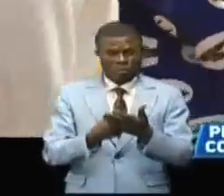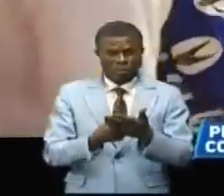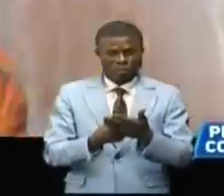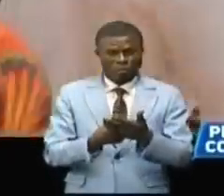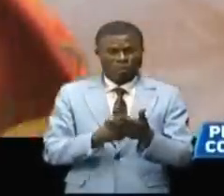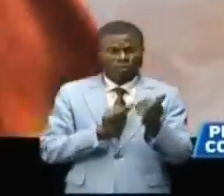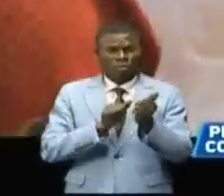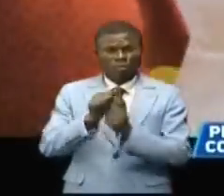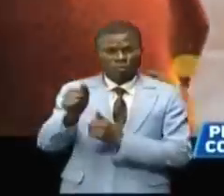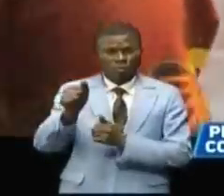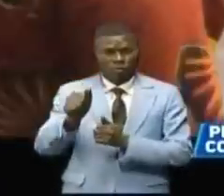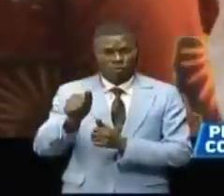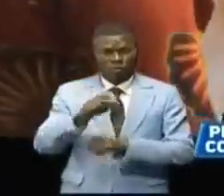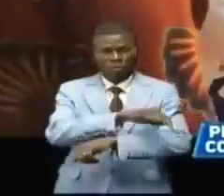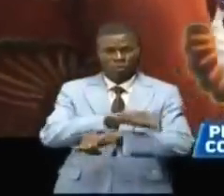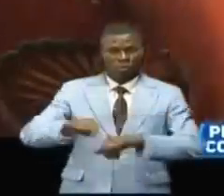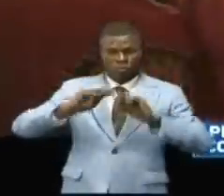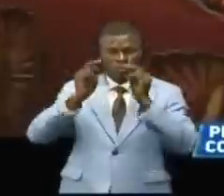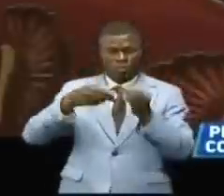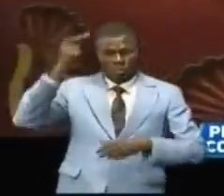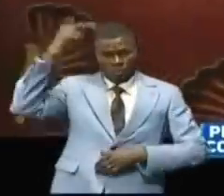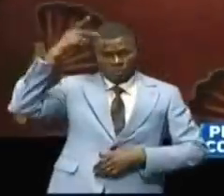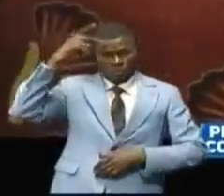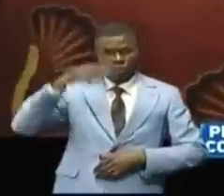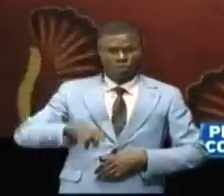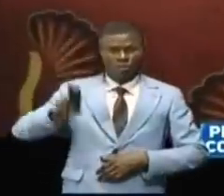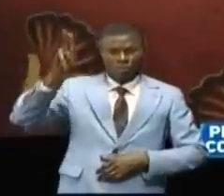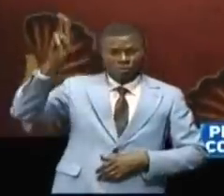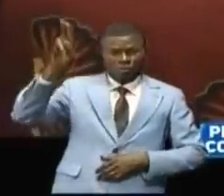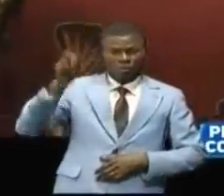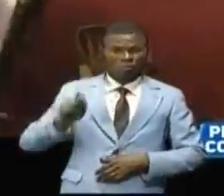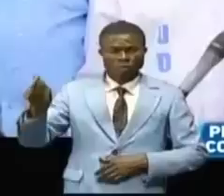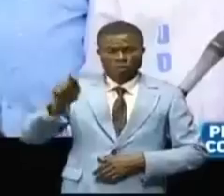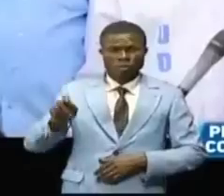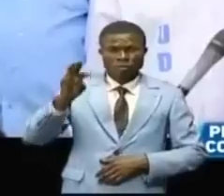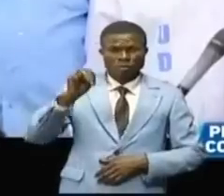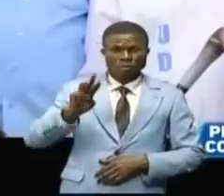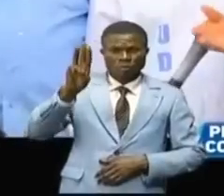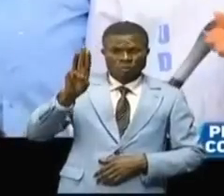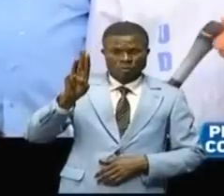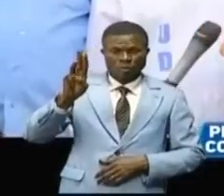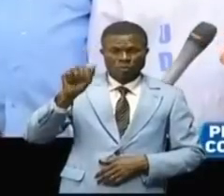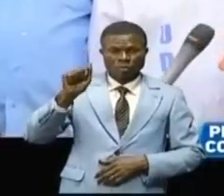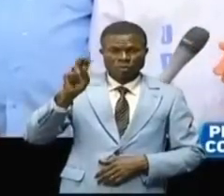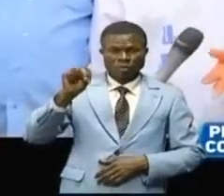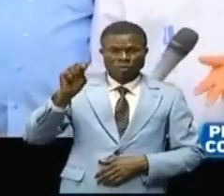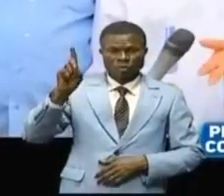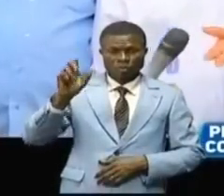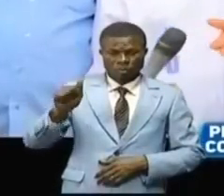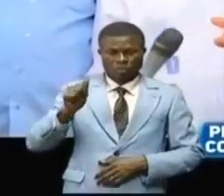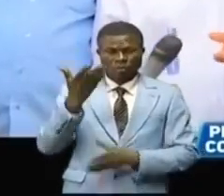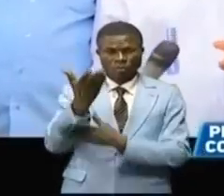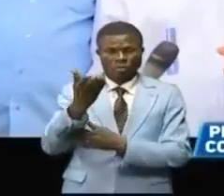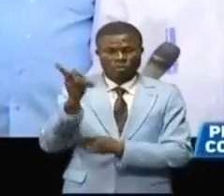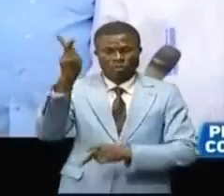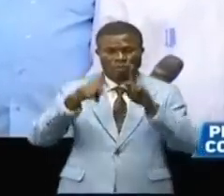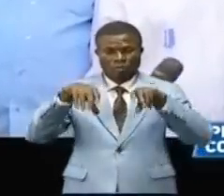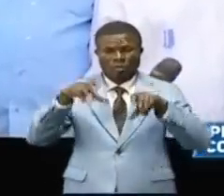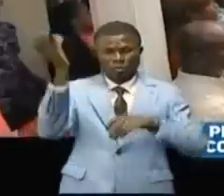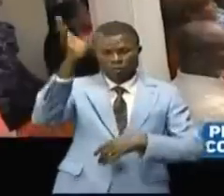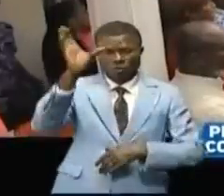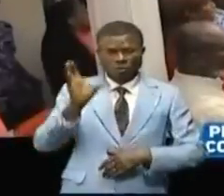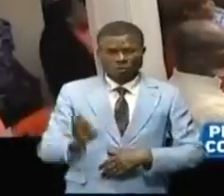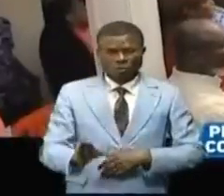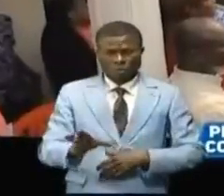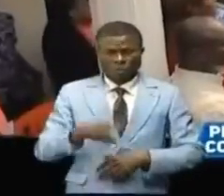son passage au siège du parti présidentiel au territoire de Mwanda. Elle a exhorté les combattants au Congo central